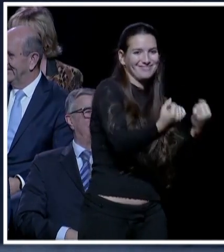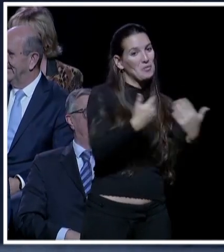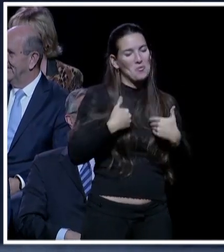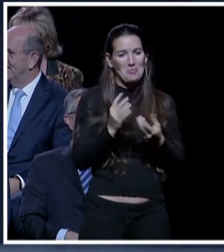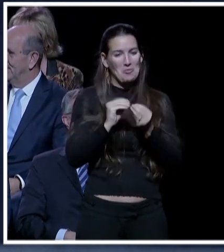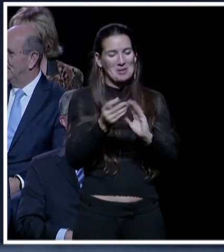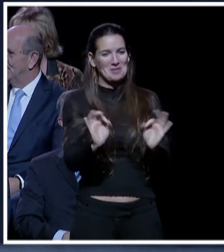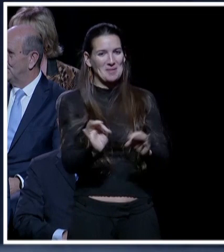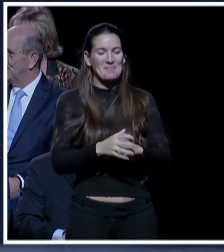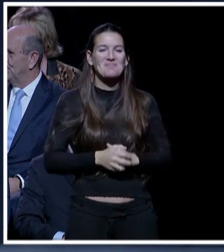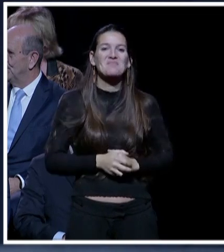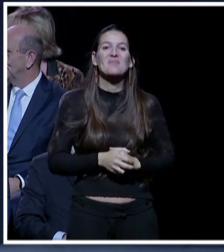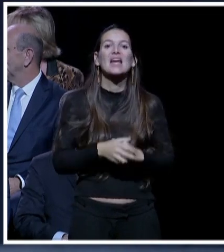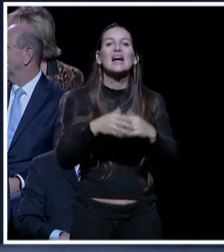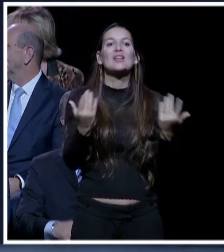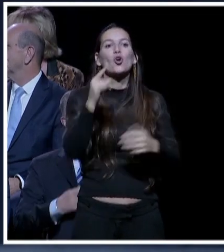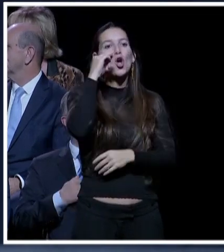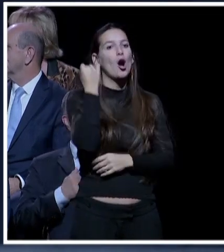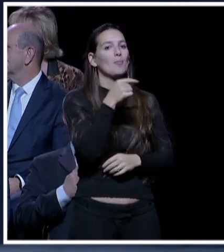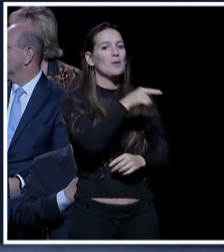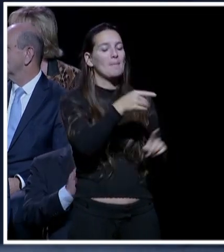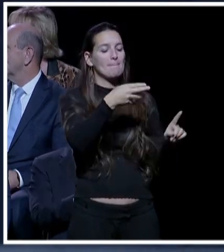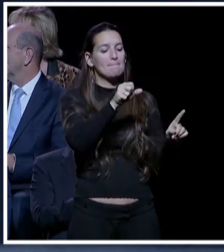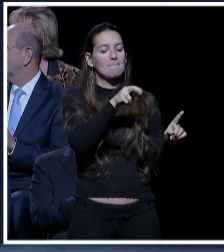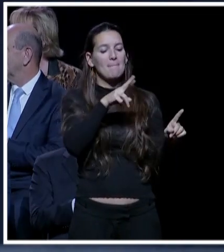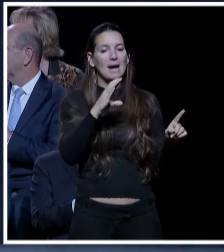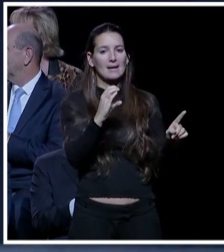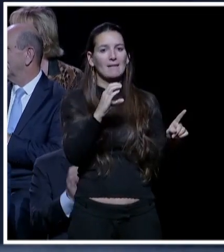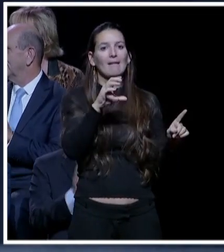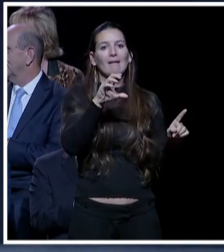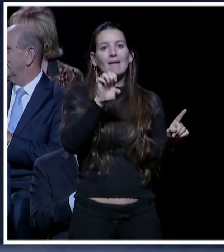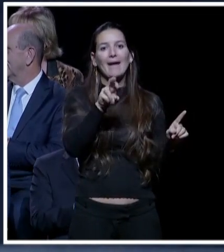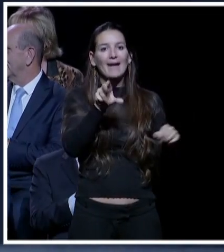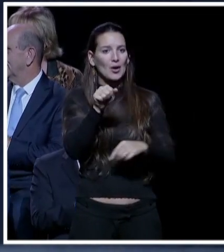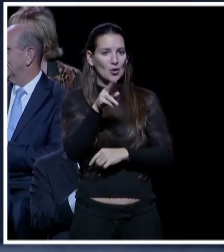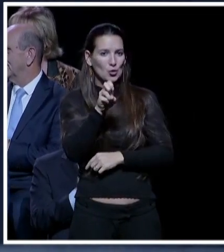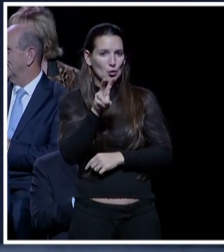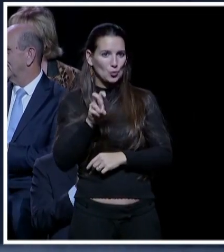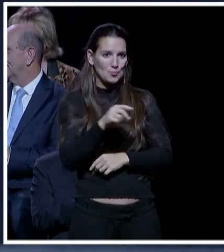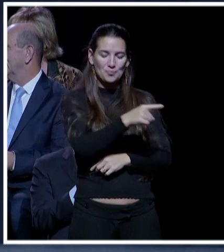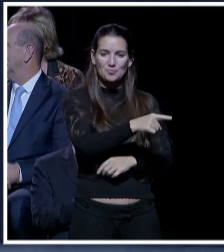éventuels. Voilà, donc nous avons Jean-Marc Marcario. Bon, écoutez,